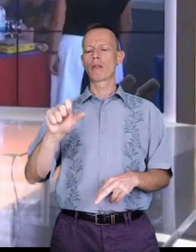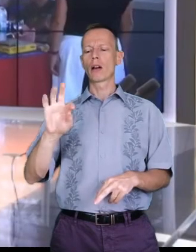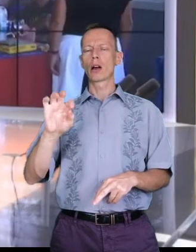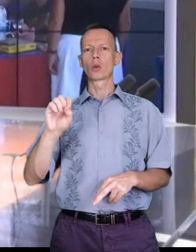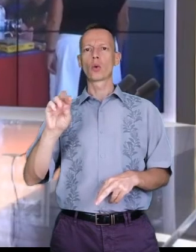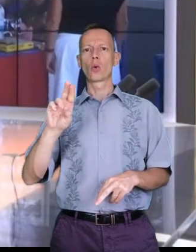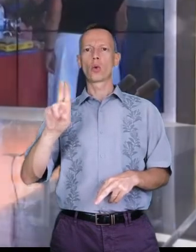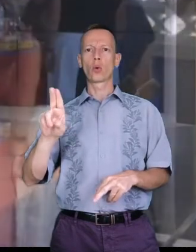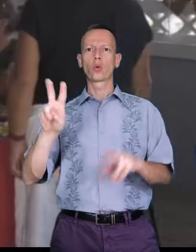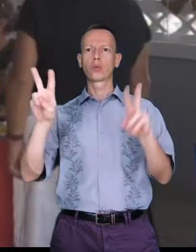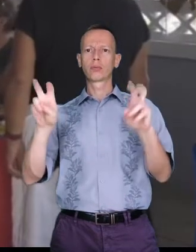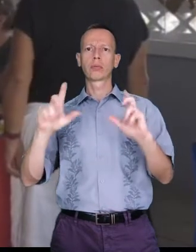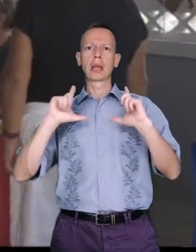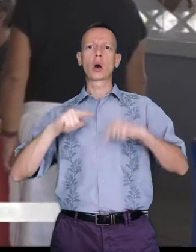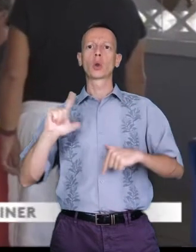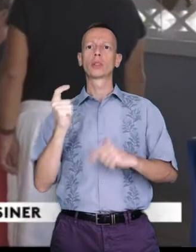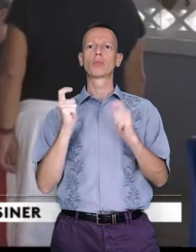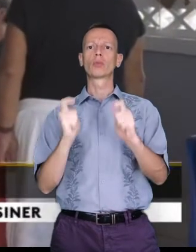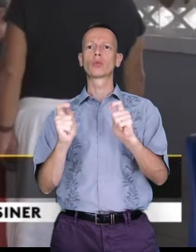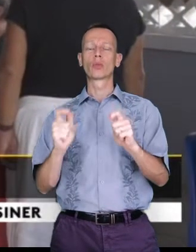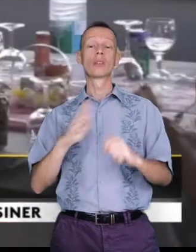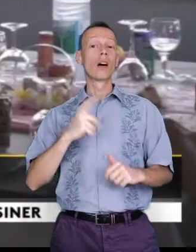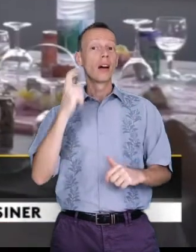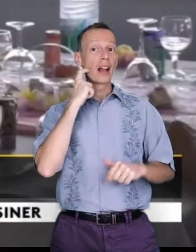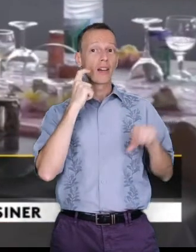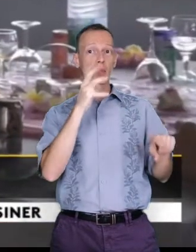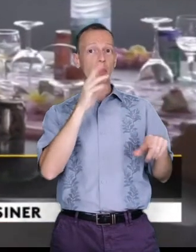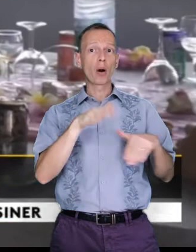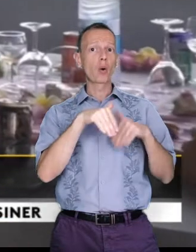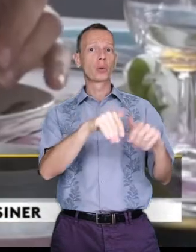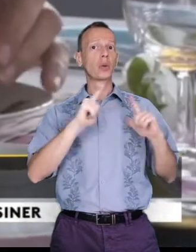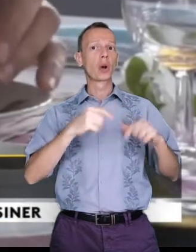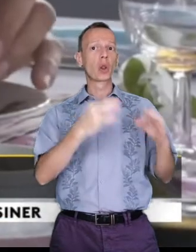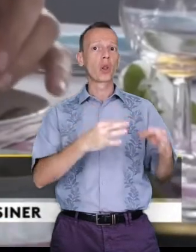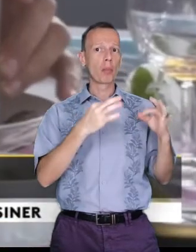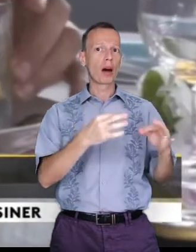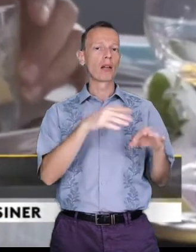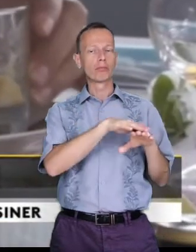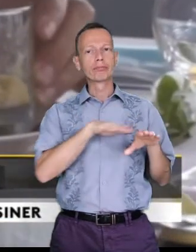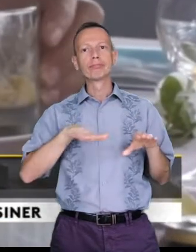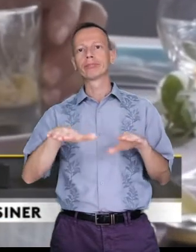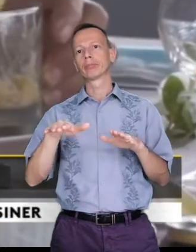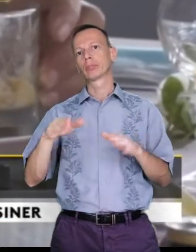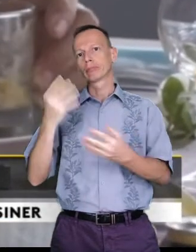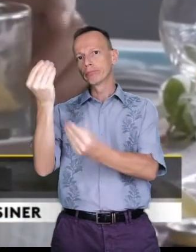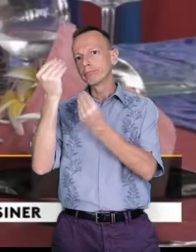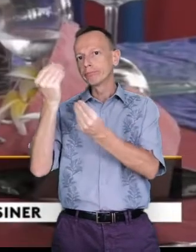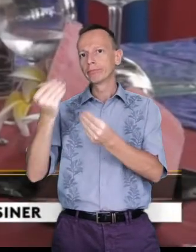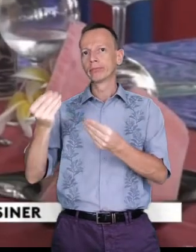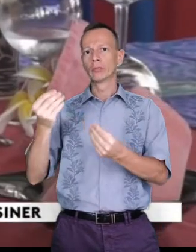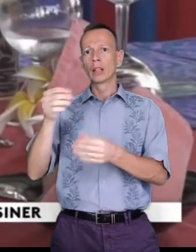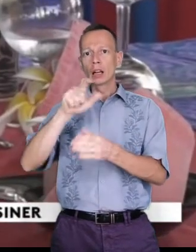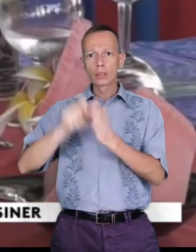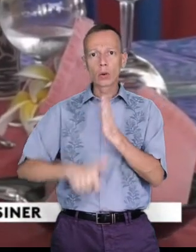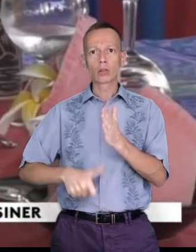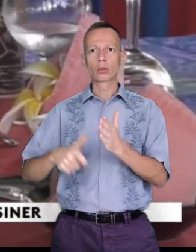Rangiroa, à Vatoru, les élèves qui ne peuvent pas poursuivre un cursus scolaire dit normal s'orientent souvent dans la restauration. Ils apprennent